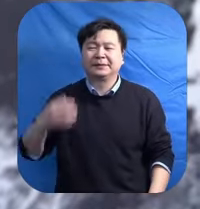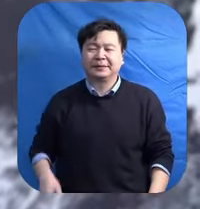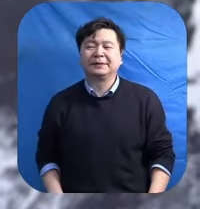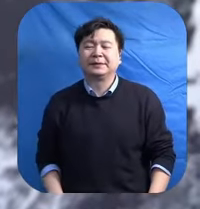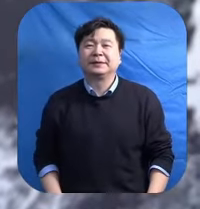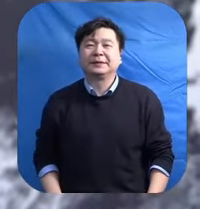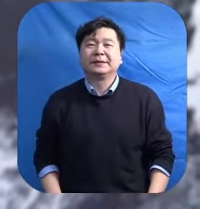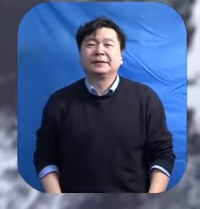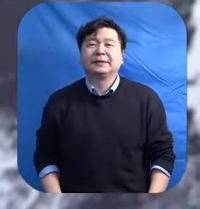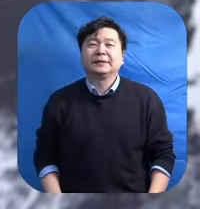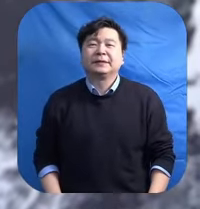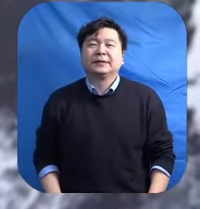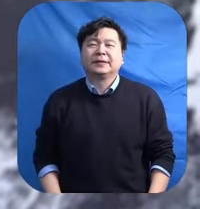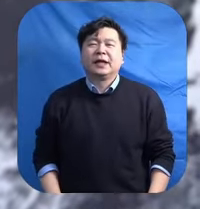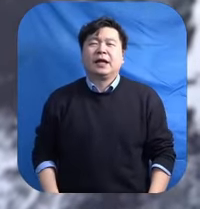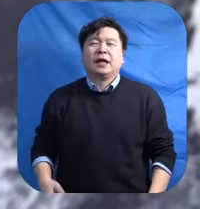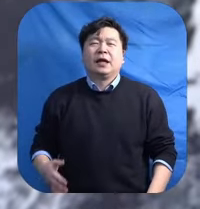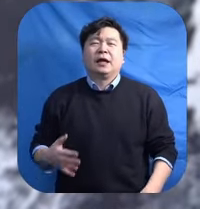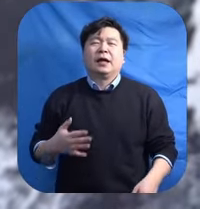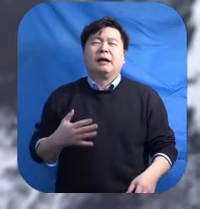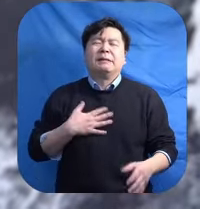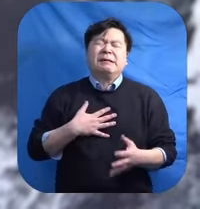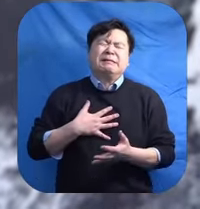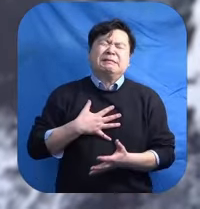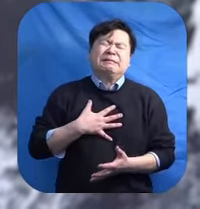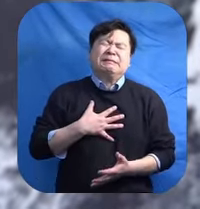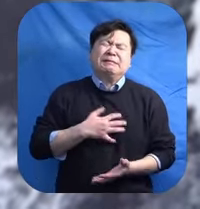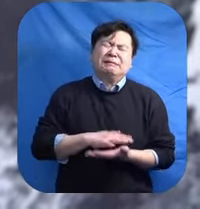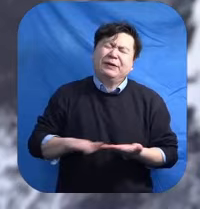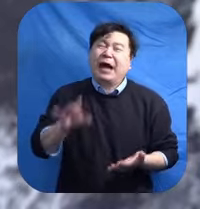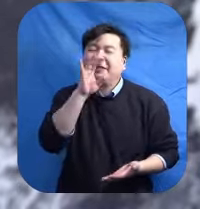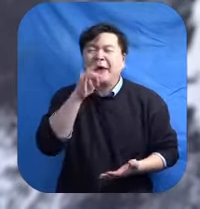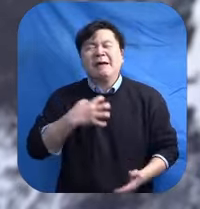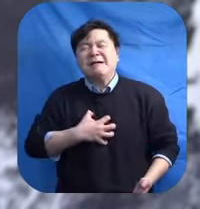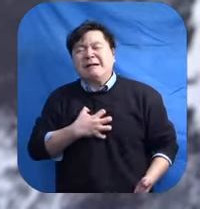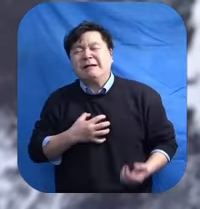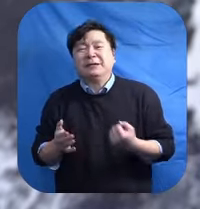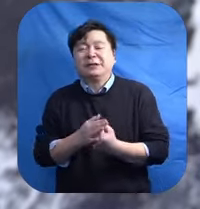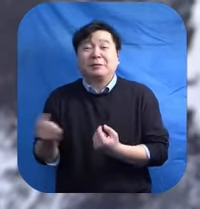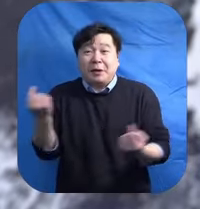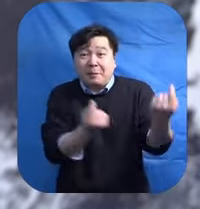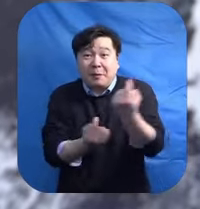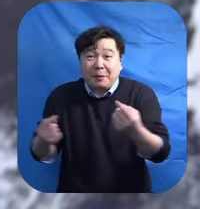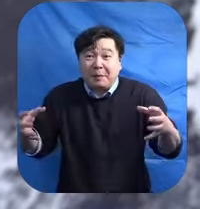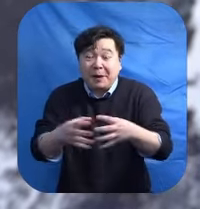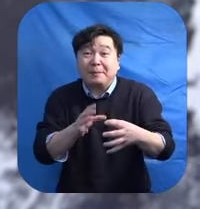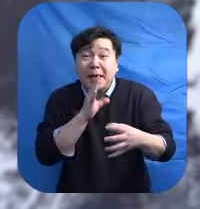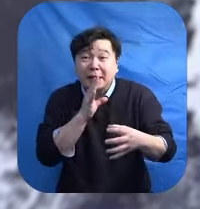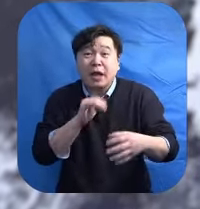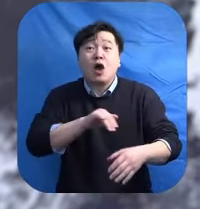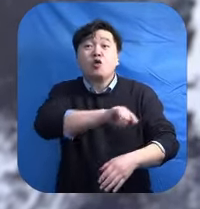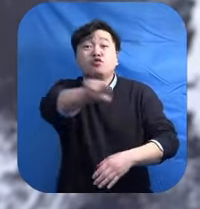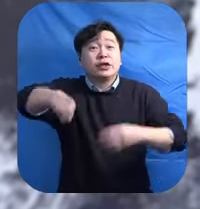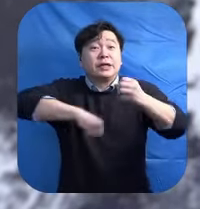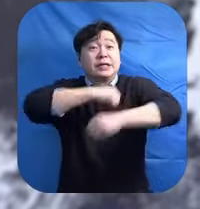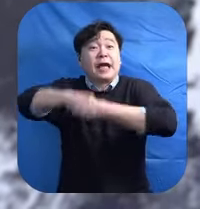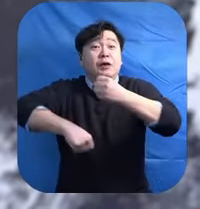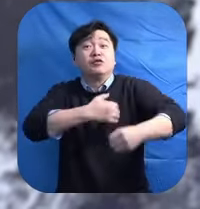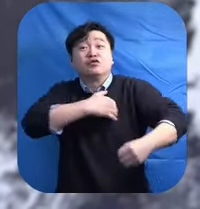네, 평안하지 못해서 여기 나오셨죠? 우리 지금 자유로웁니까?